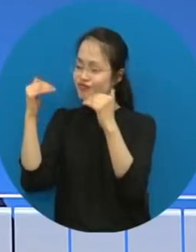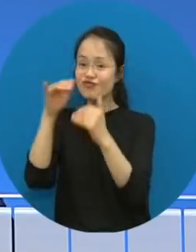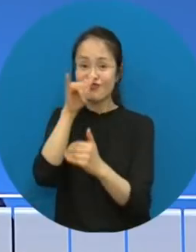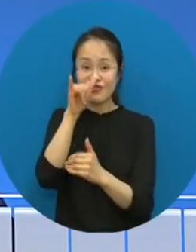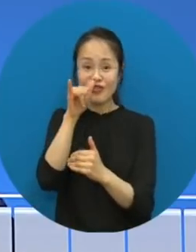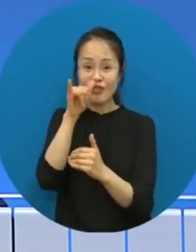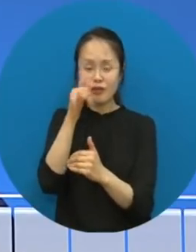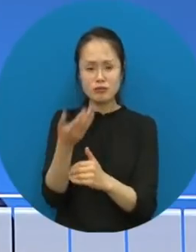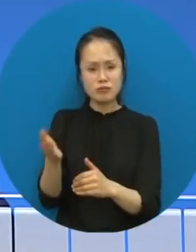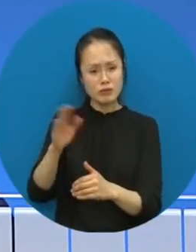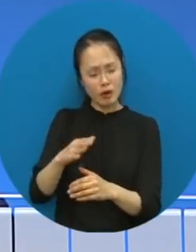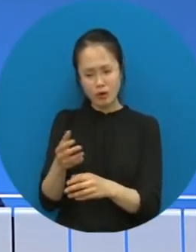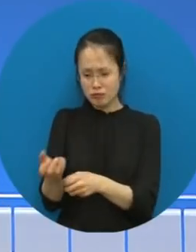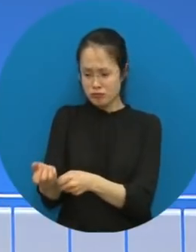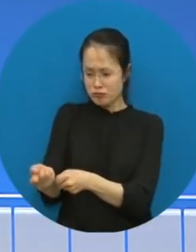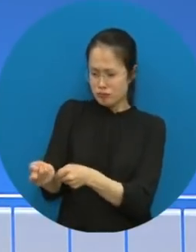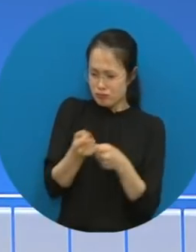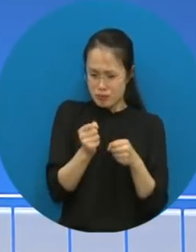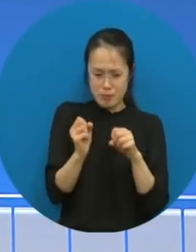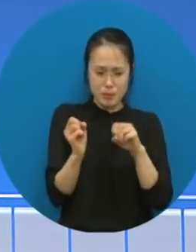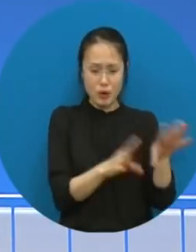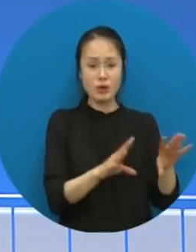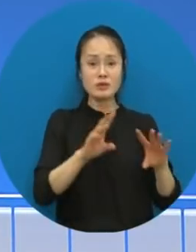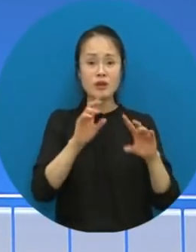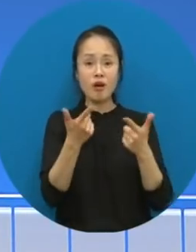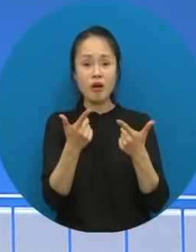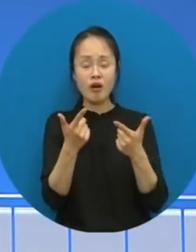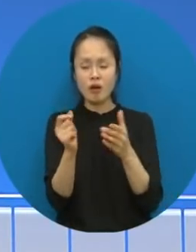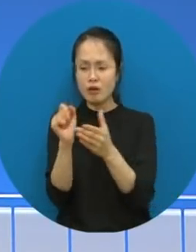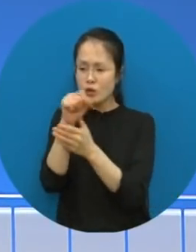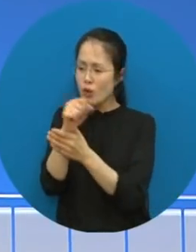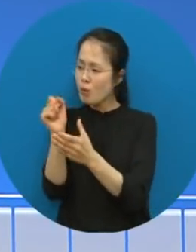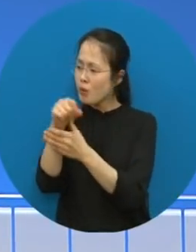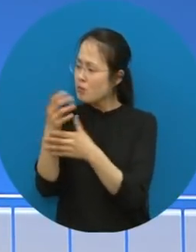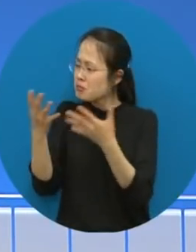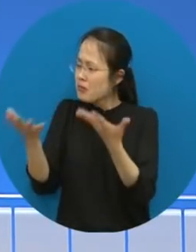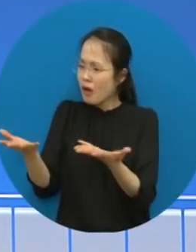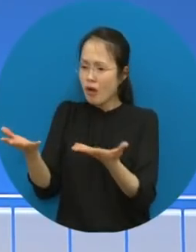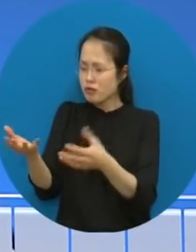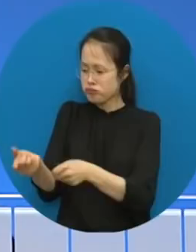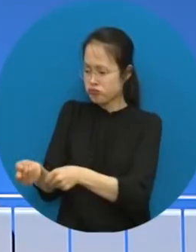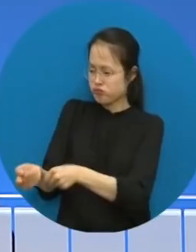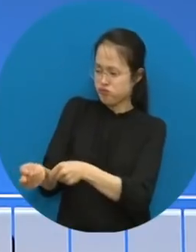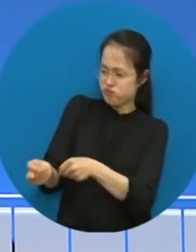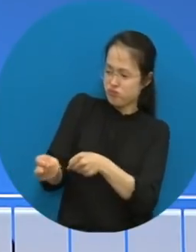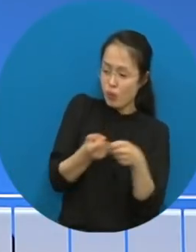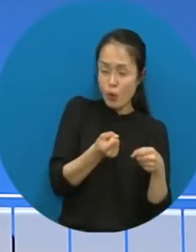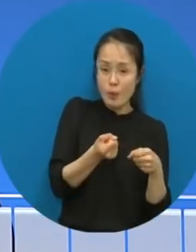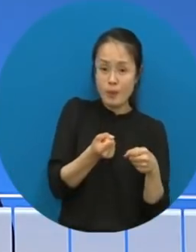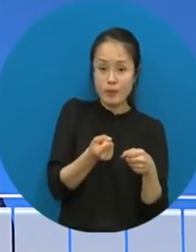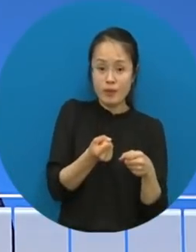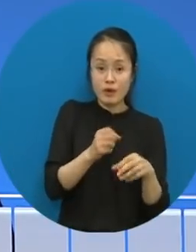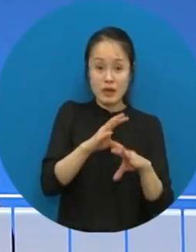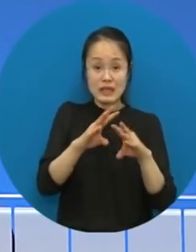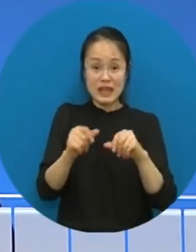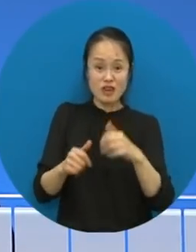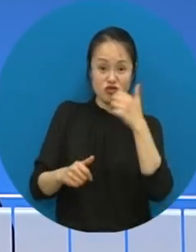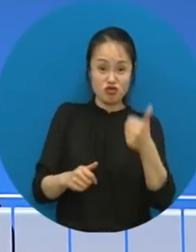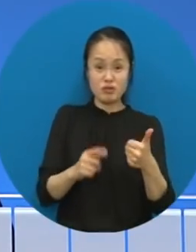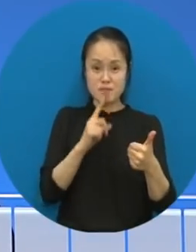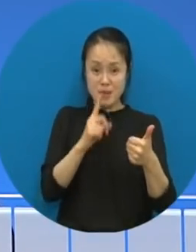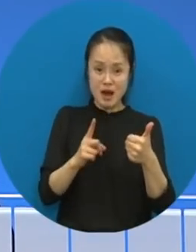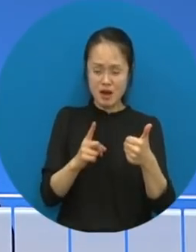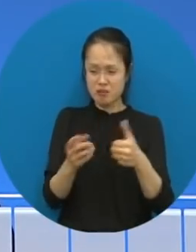않고 그냥 놔둡니다. 열매가 안 나요. 그래서 땅 주인이 뽑아버리라 잘라버리라